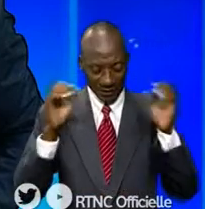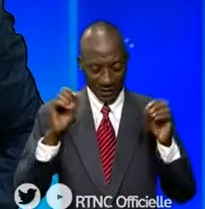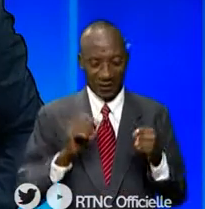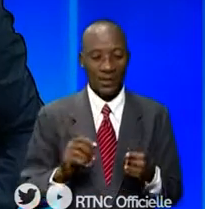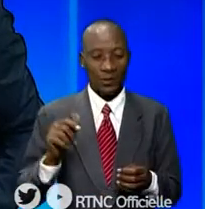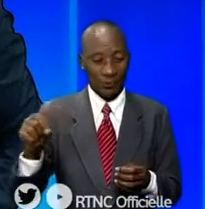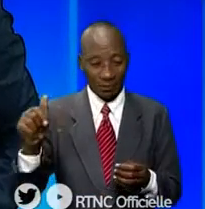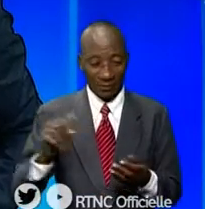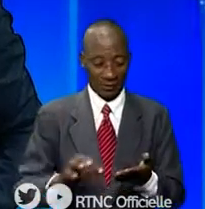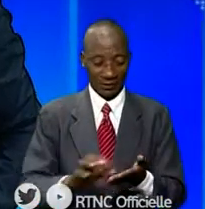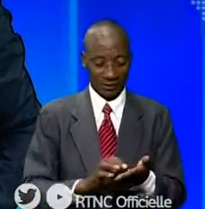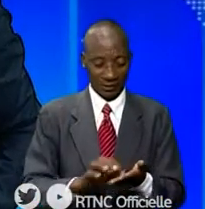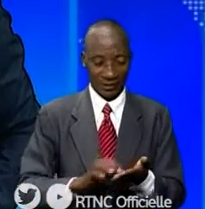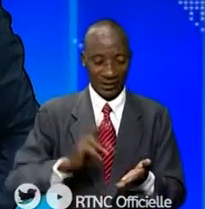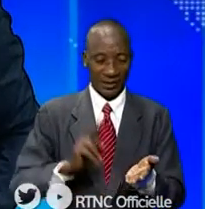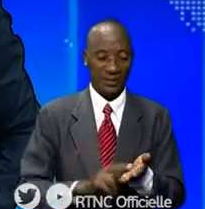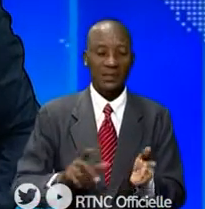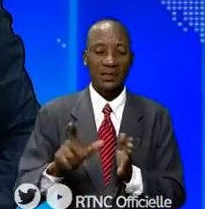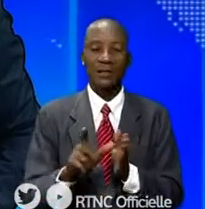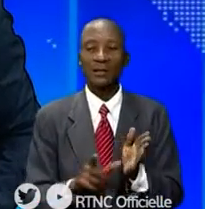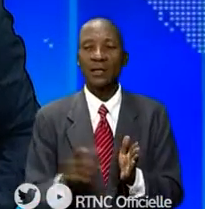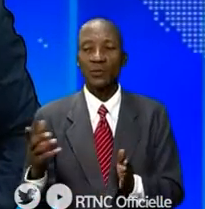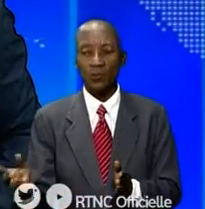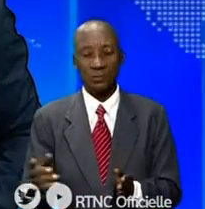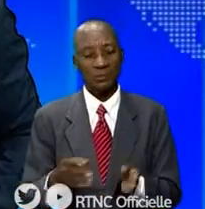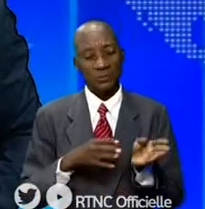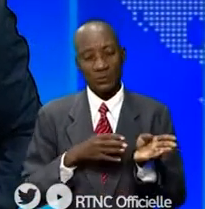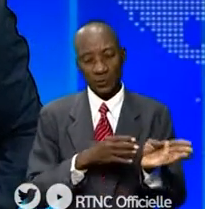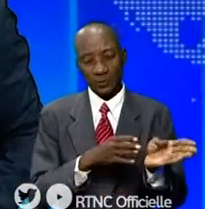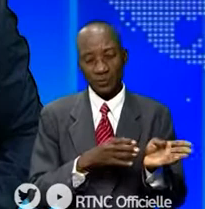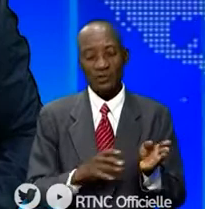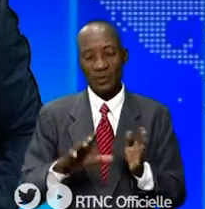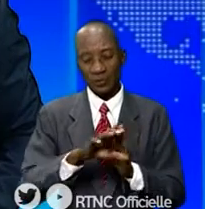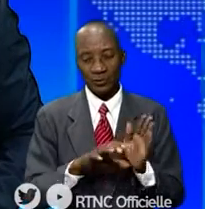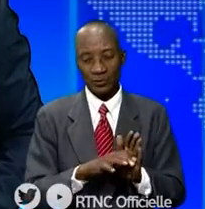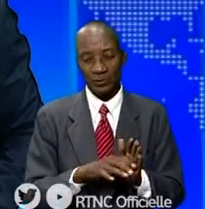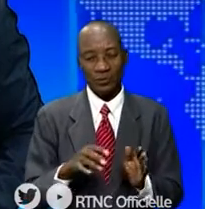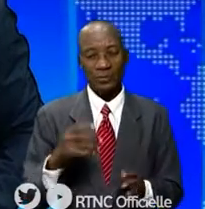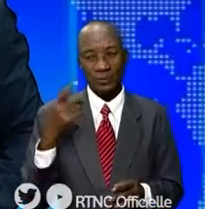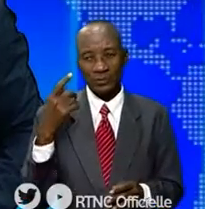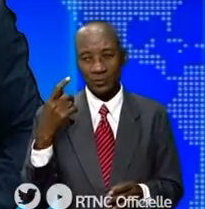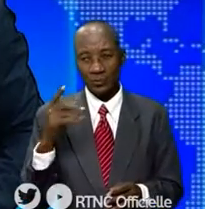teneur suit. Article 1er est autorisé conformément à la Constitution.